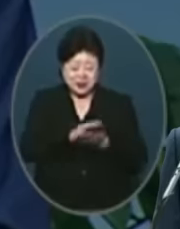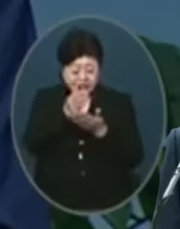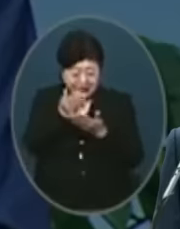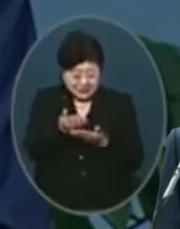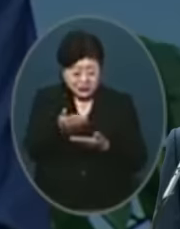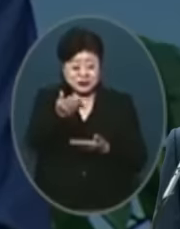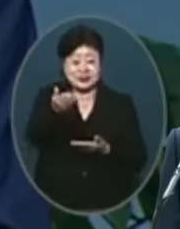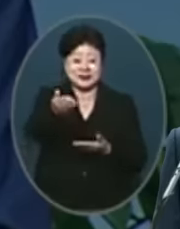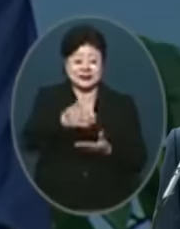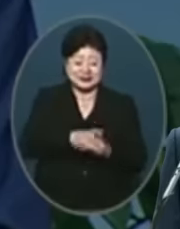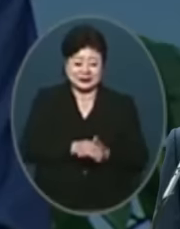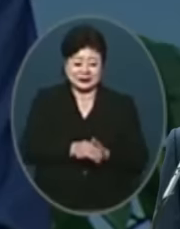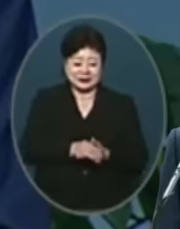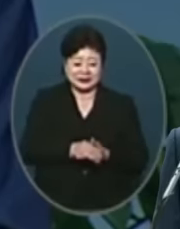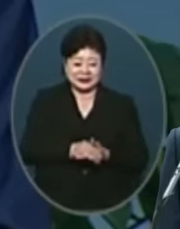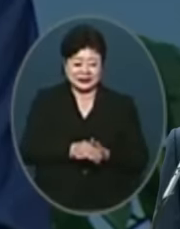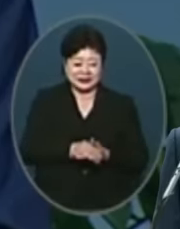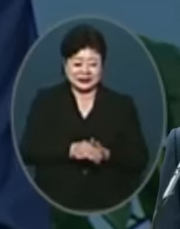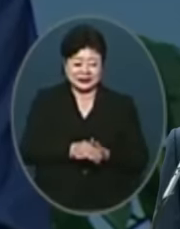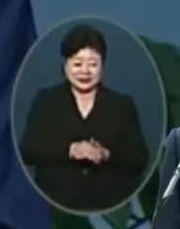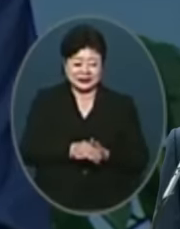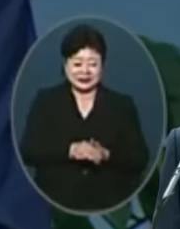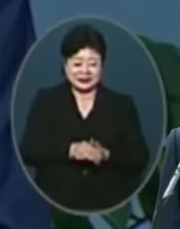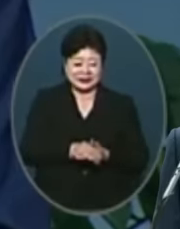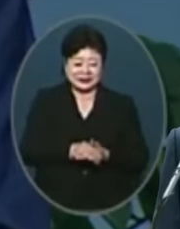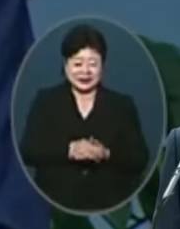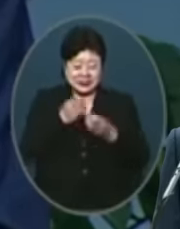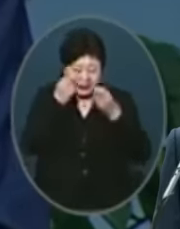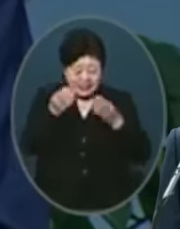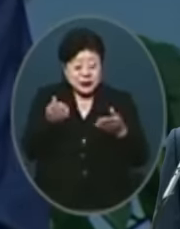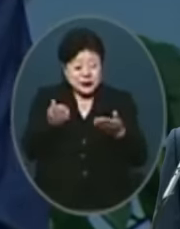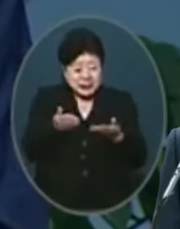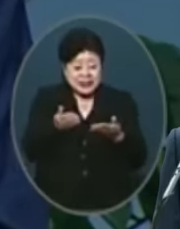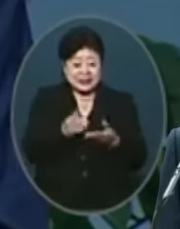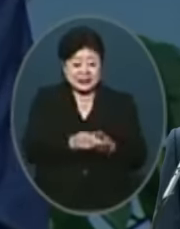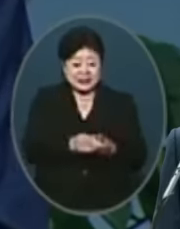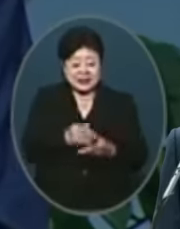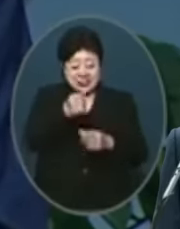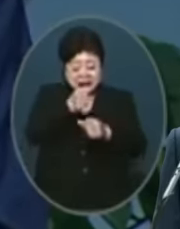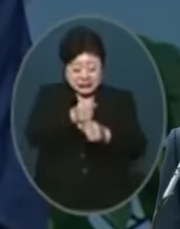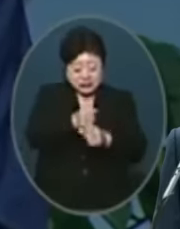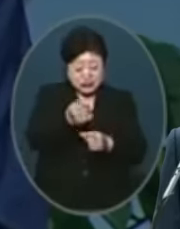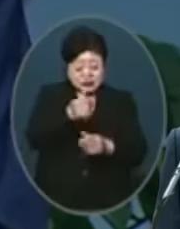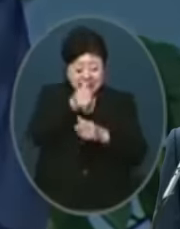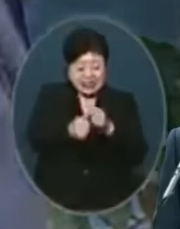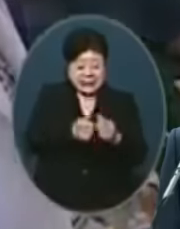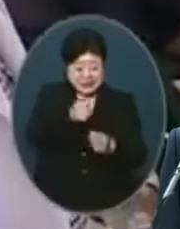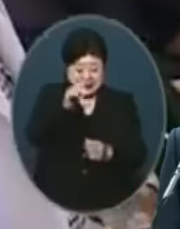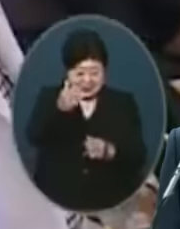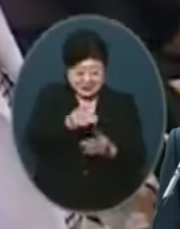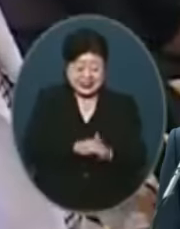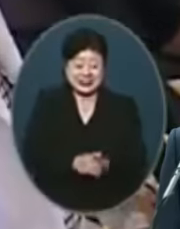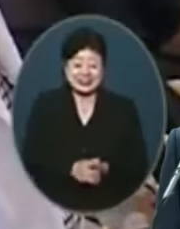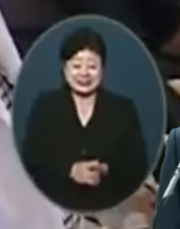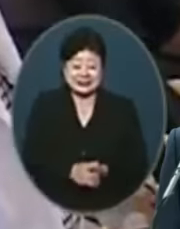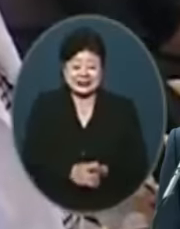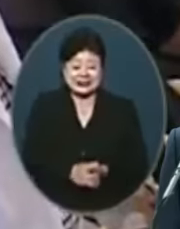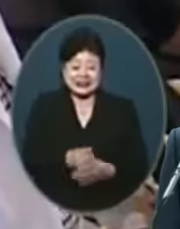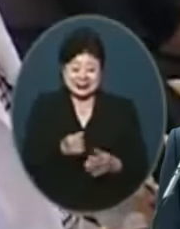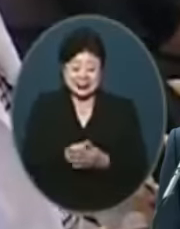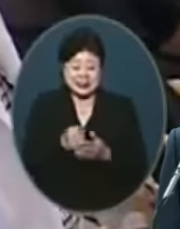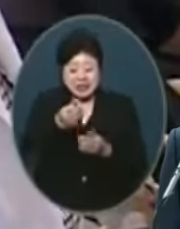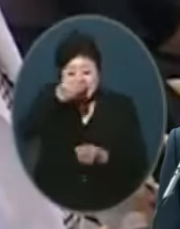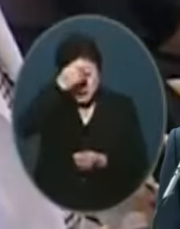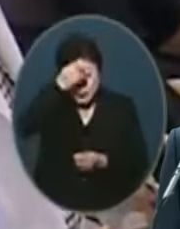변화를 갖다 주시고 새로운 일을 창조해 주시는 하나님이라고.